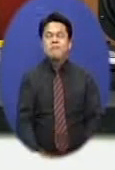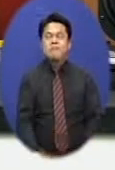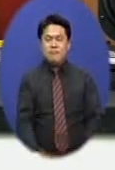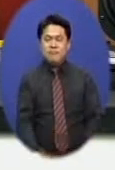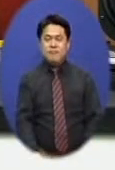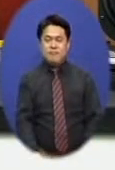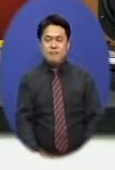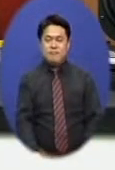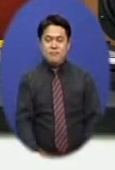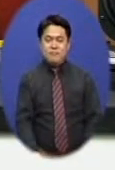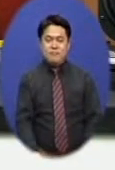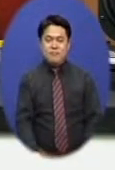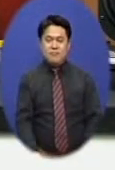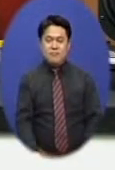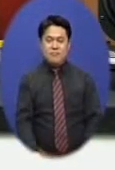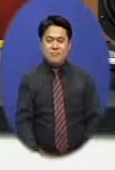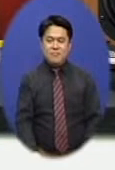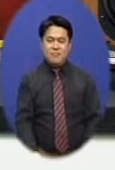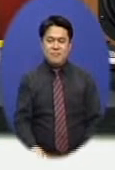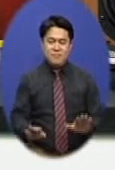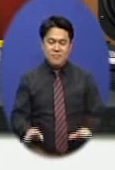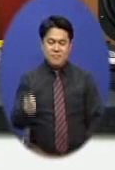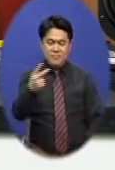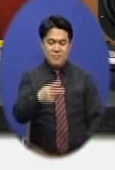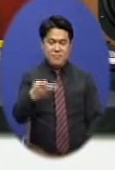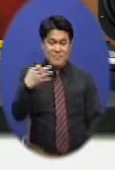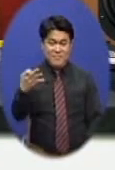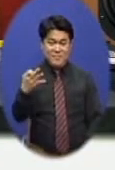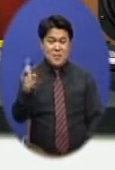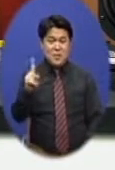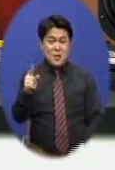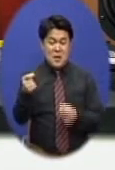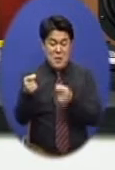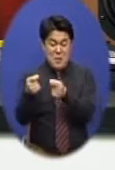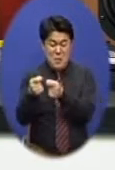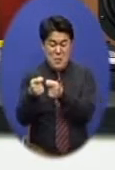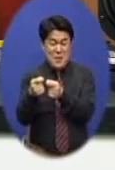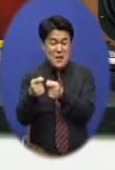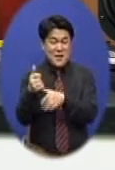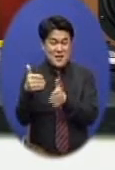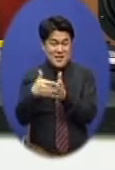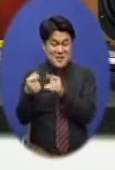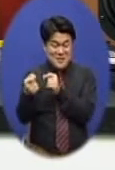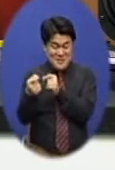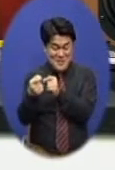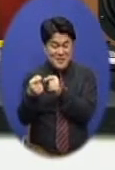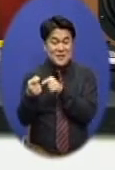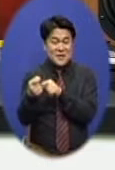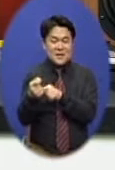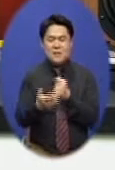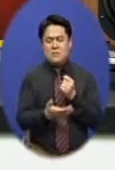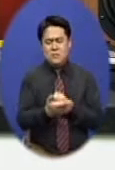네. 자, 이제 한 해 2014년도도 이제 며칠 남지 않았습니다만은 예. 어떤 게